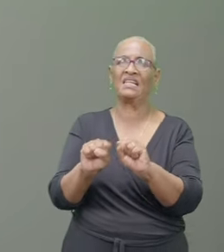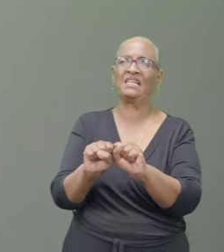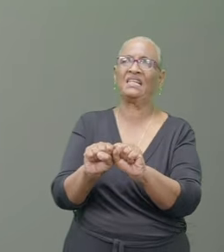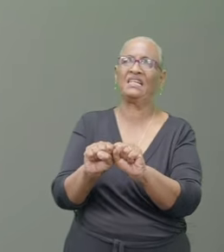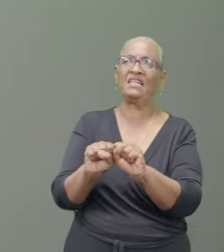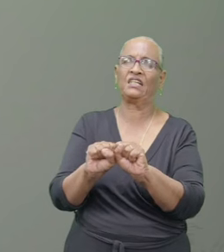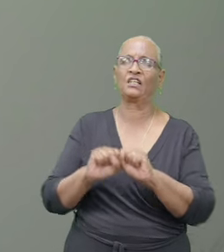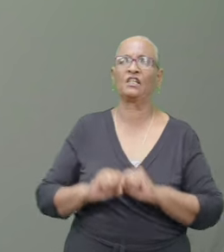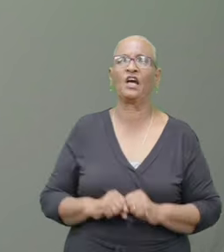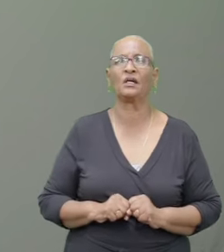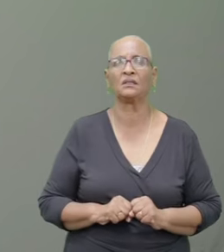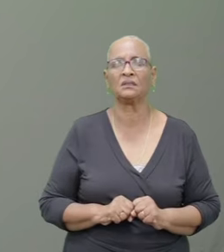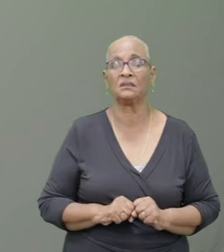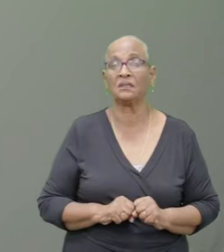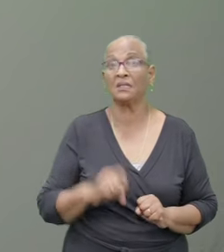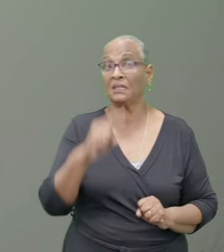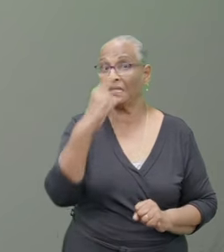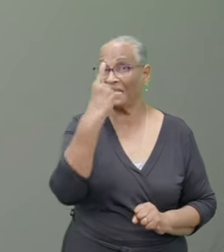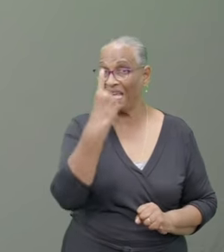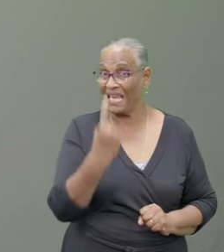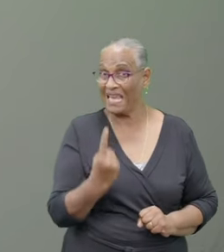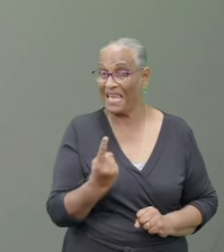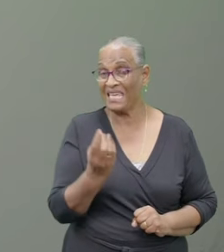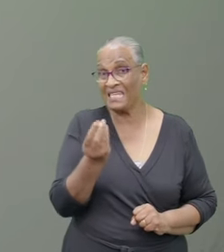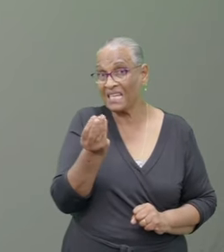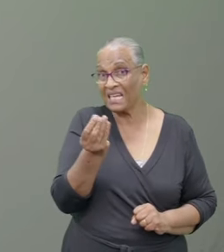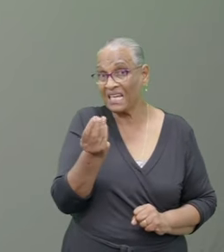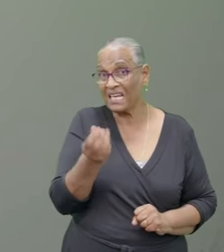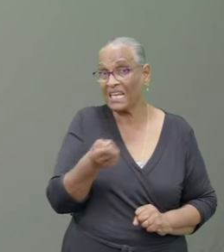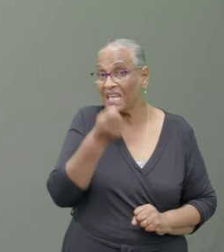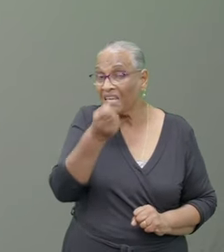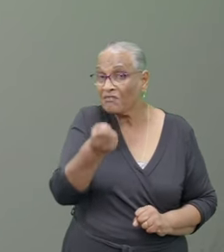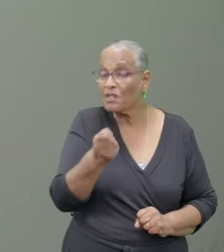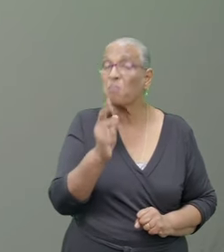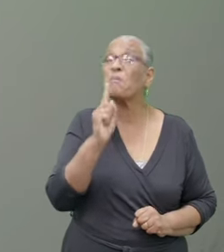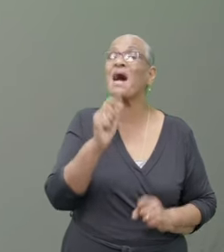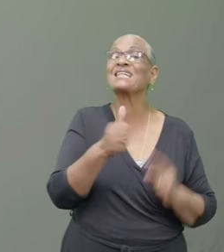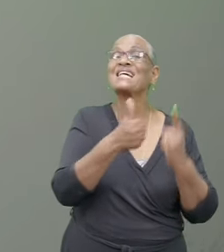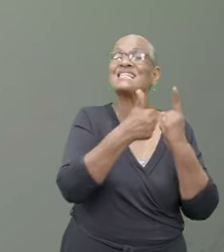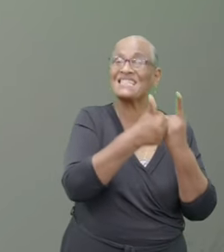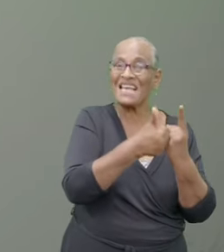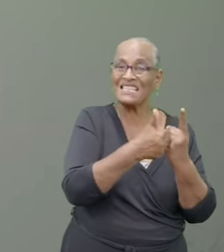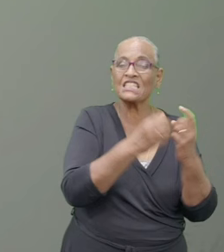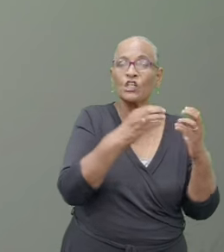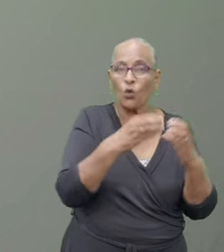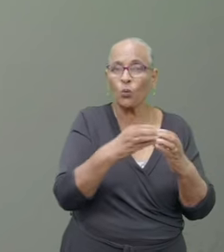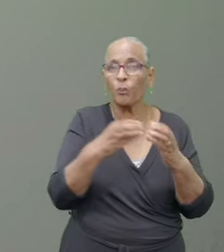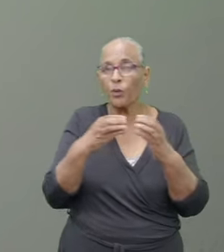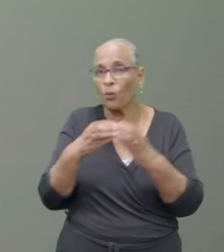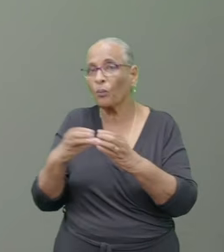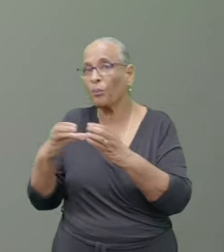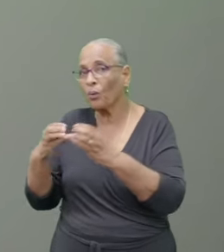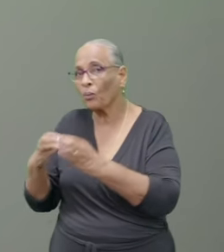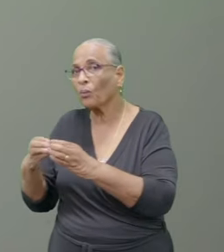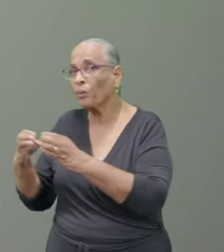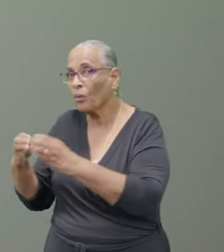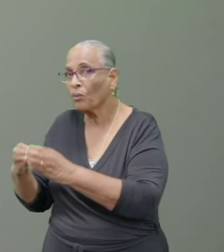door niet één bedrag, maar zijn 16 verschillende groepen die verschillende bedragen variëren tussen